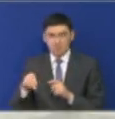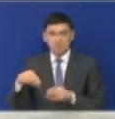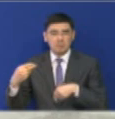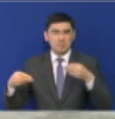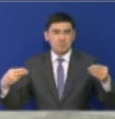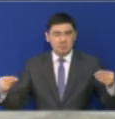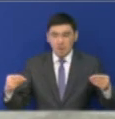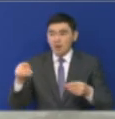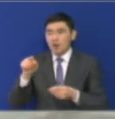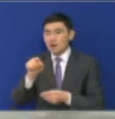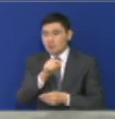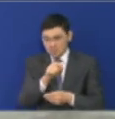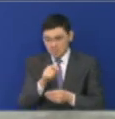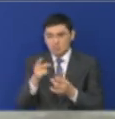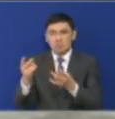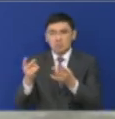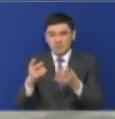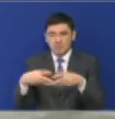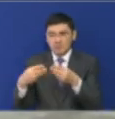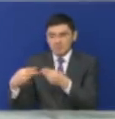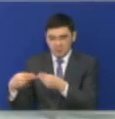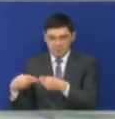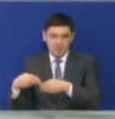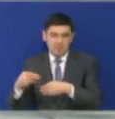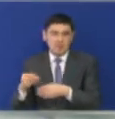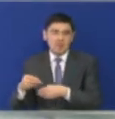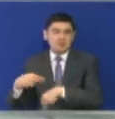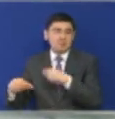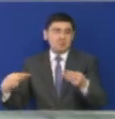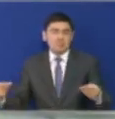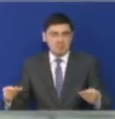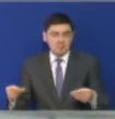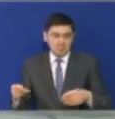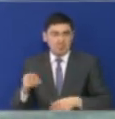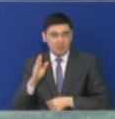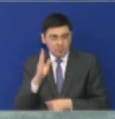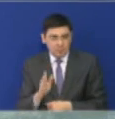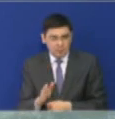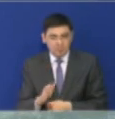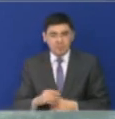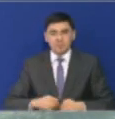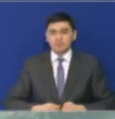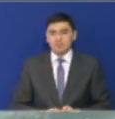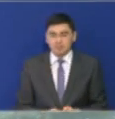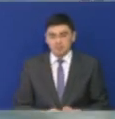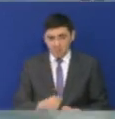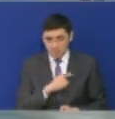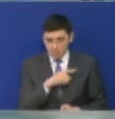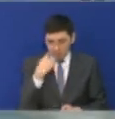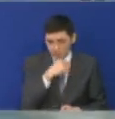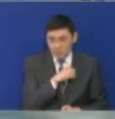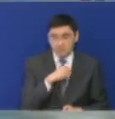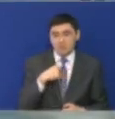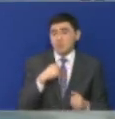эти продукты будут розданы нуждающимся семьям. Напомним, данная акция является личной инициативой Даулета Турлыханова, решившим внести